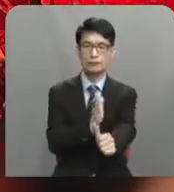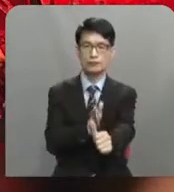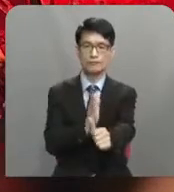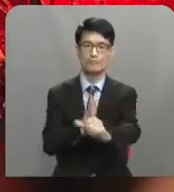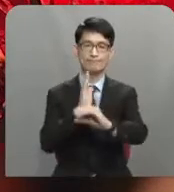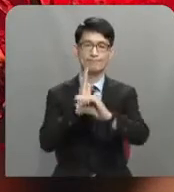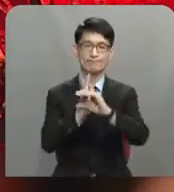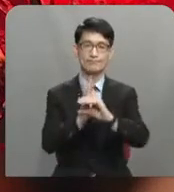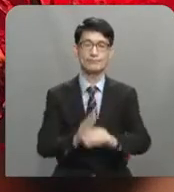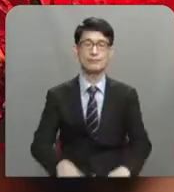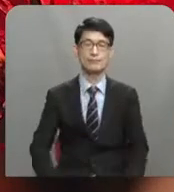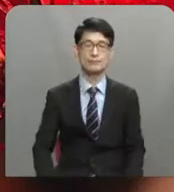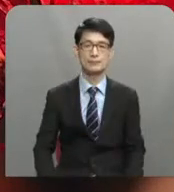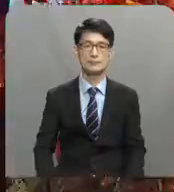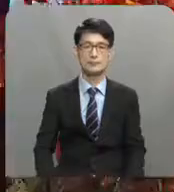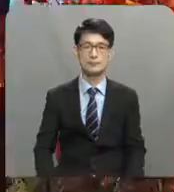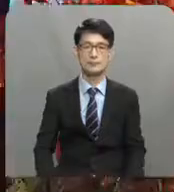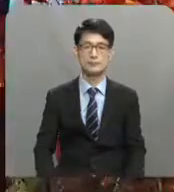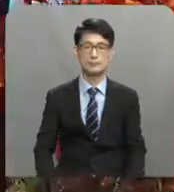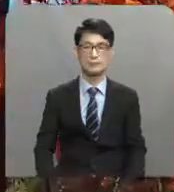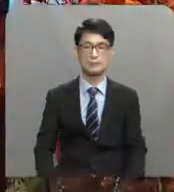기자입니다.